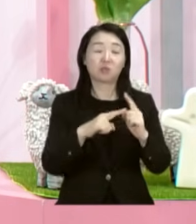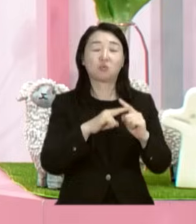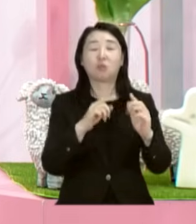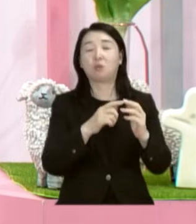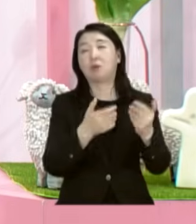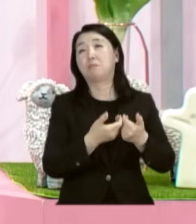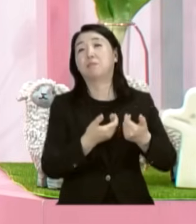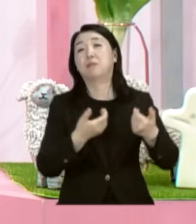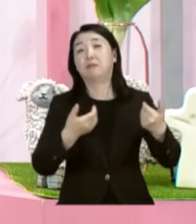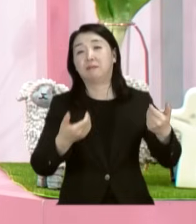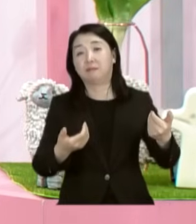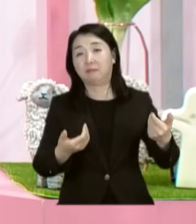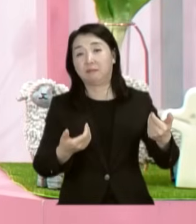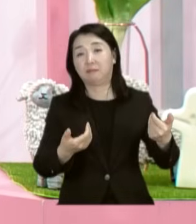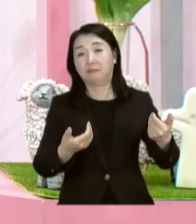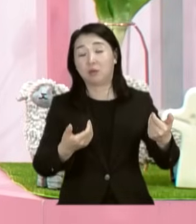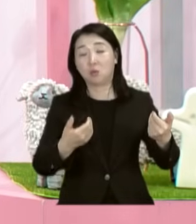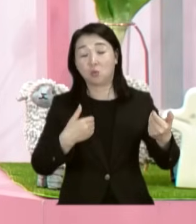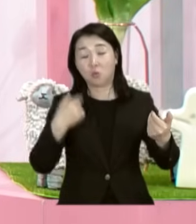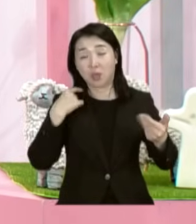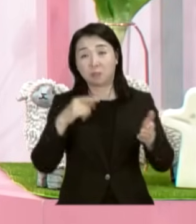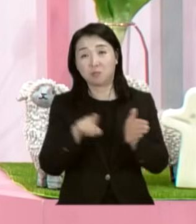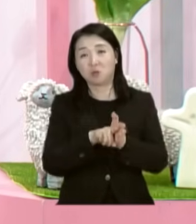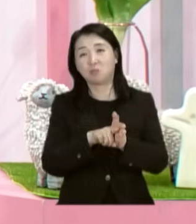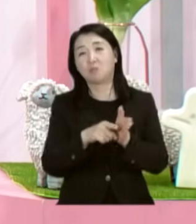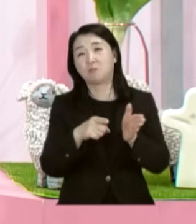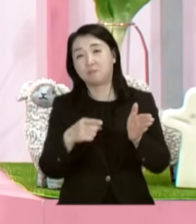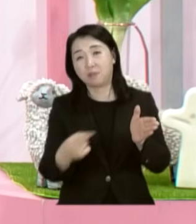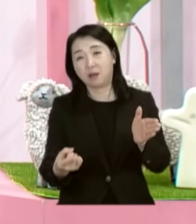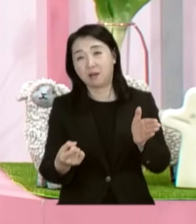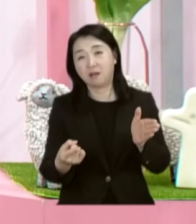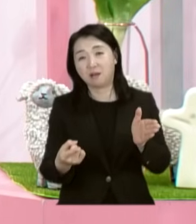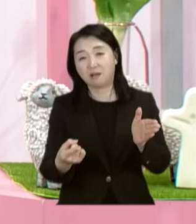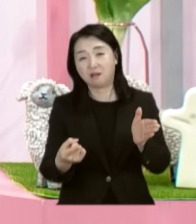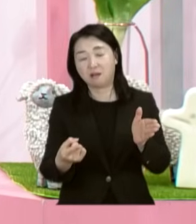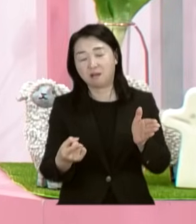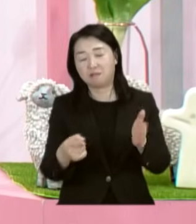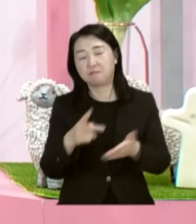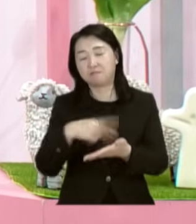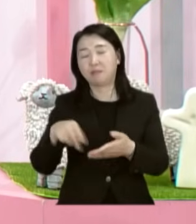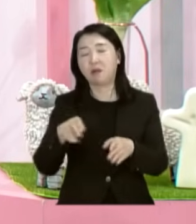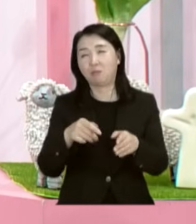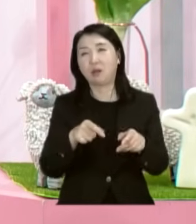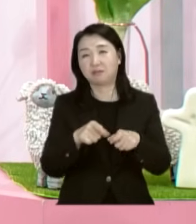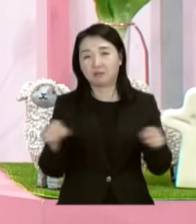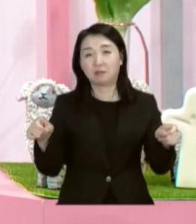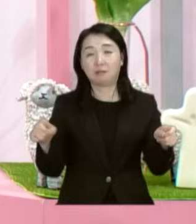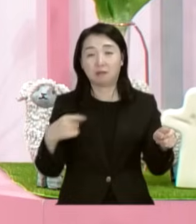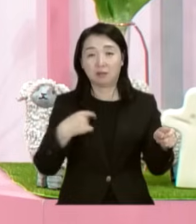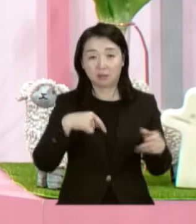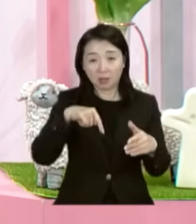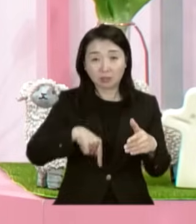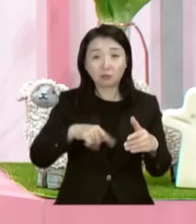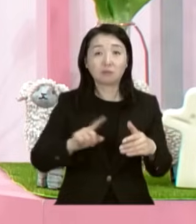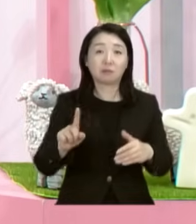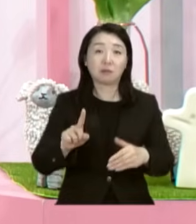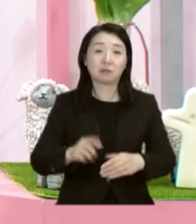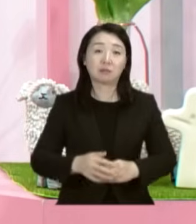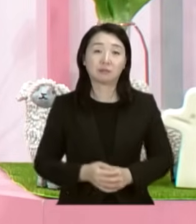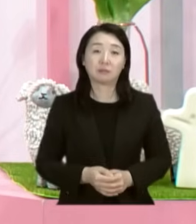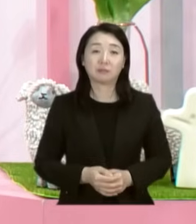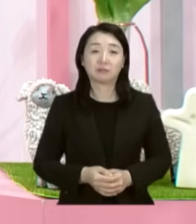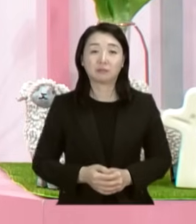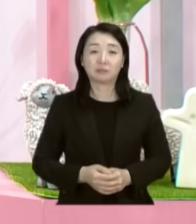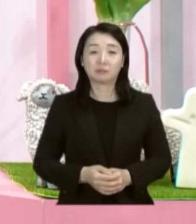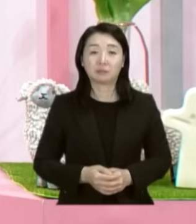교회와 멀어졌어요 그러면서 당연히 신앙도 멀어졌고 방학이 길었구나네 그리고 제가 솔직히 속으로 무슨 생각까지